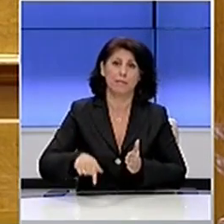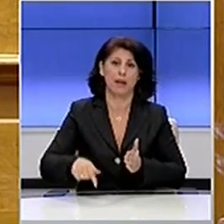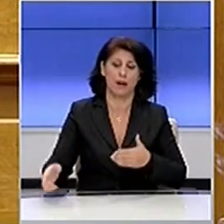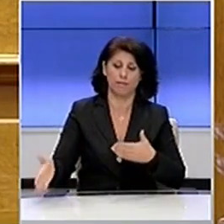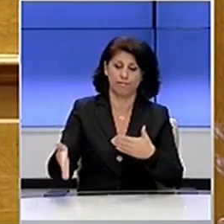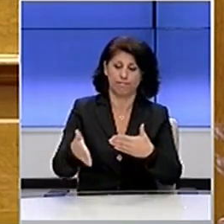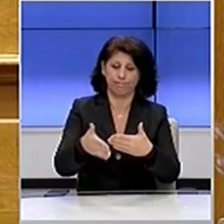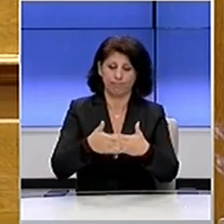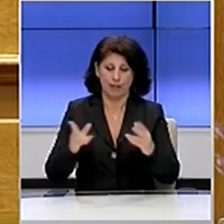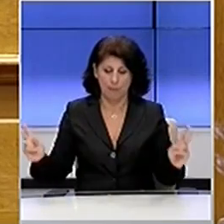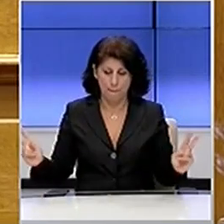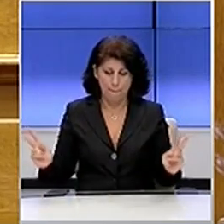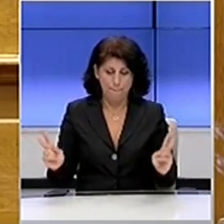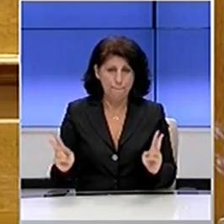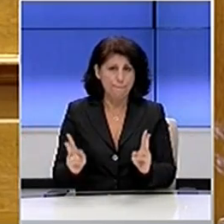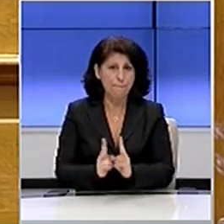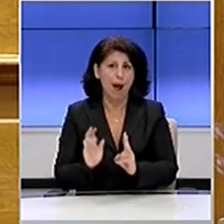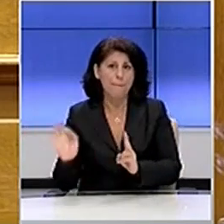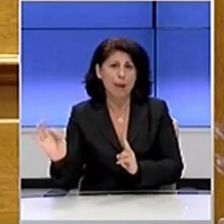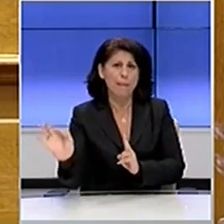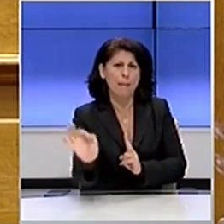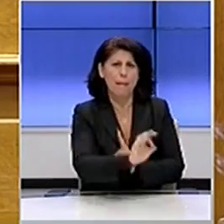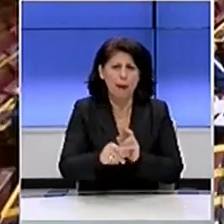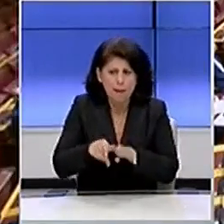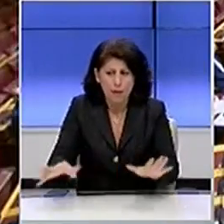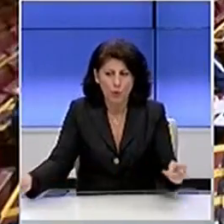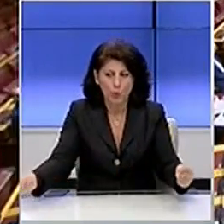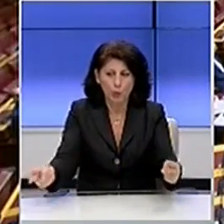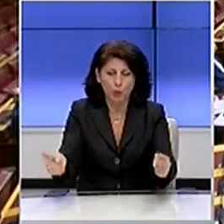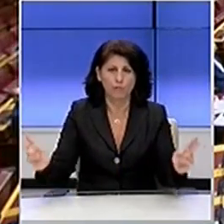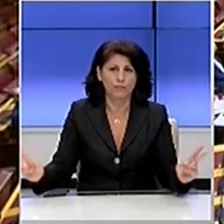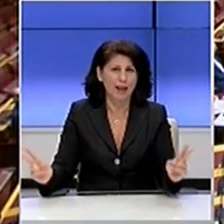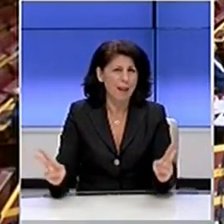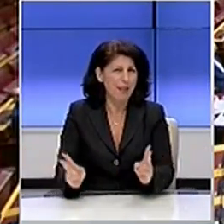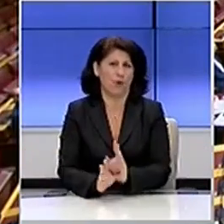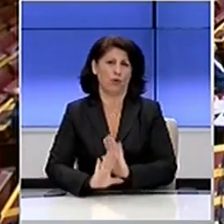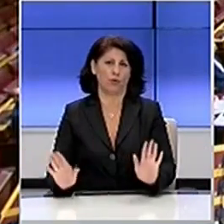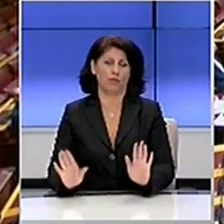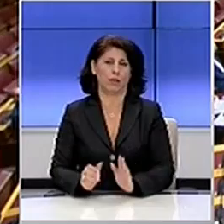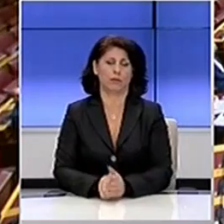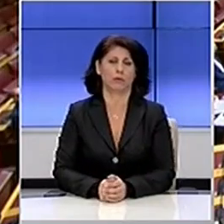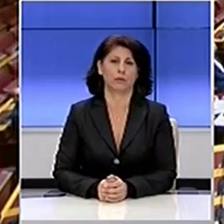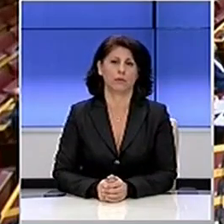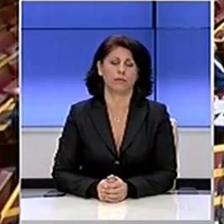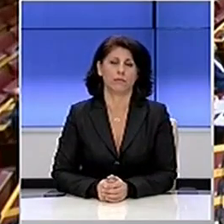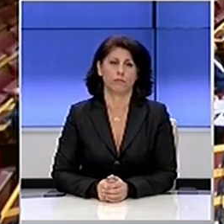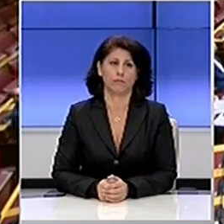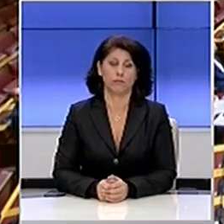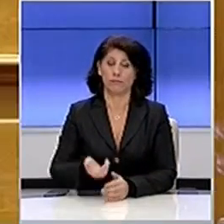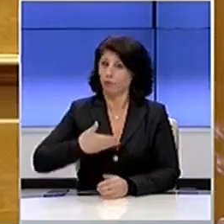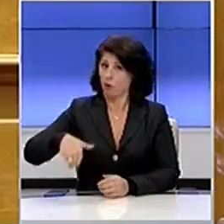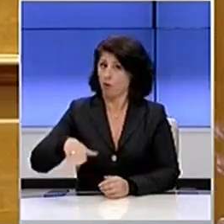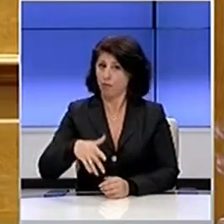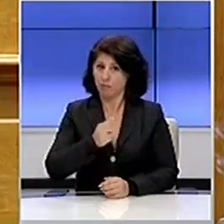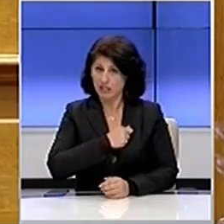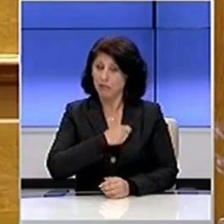περιορίσουμε την γρήγορη μετάδοση του ιού. Και βέβαια, έχουμε κάθε λόγο να πιστεύουμε ότι τα μέτρα